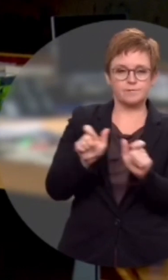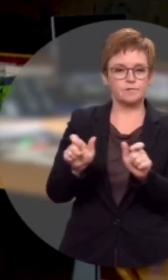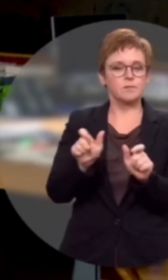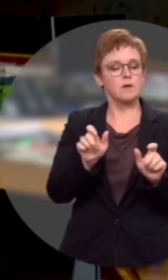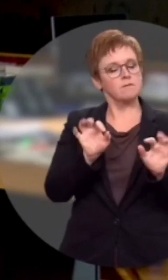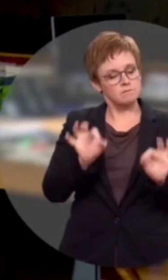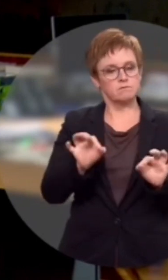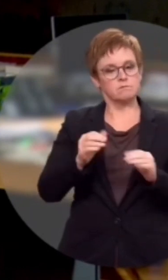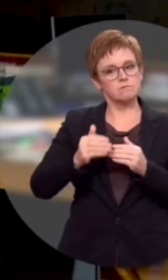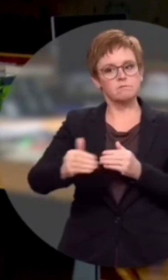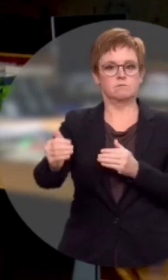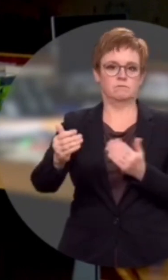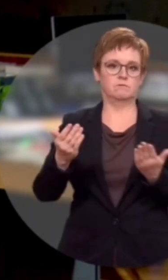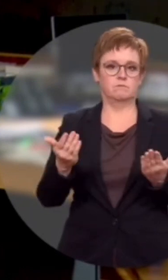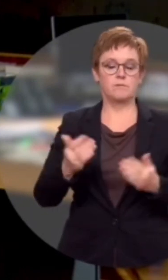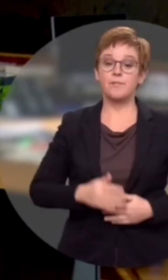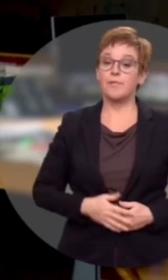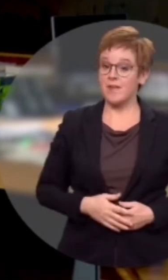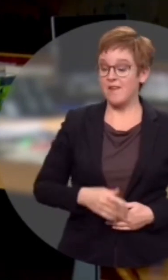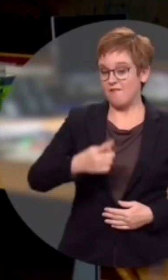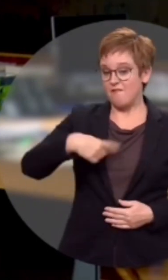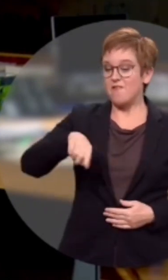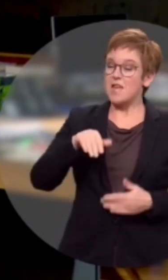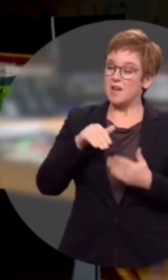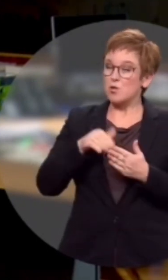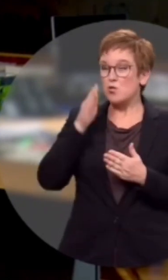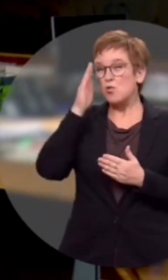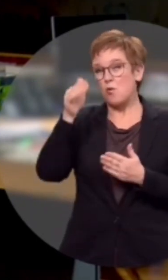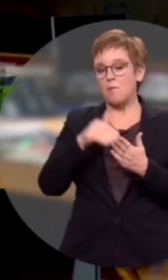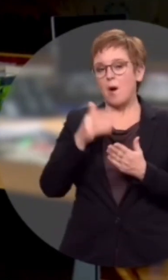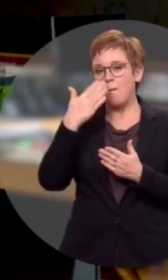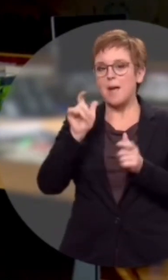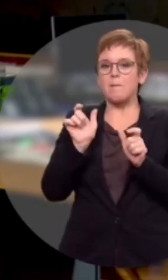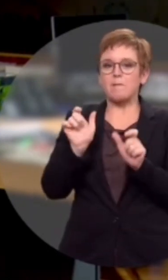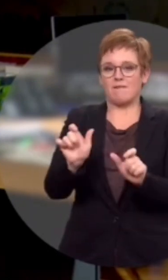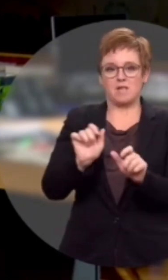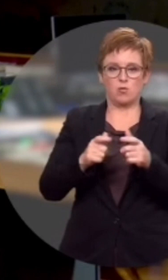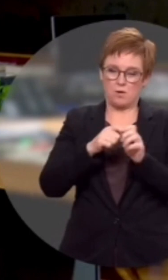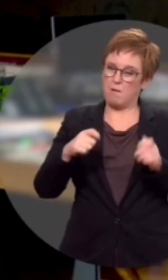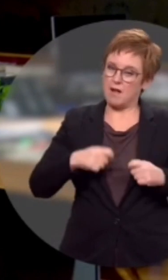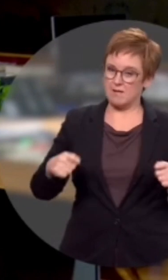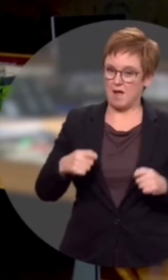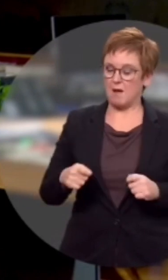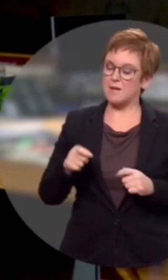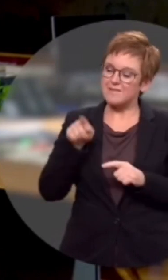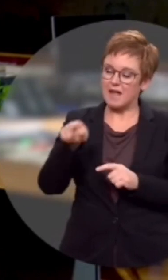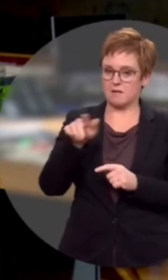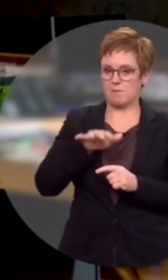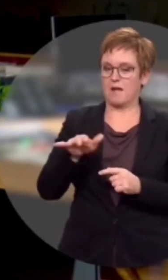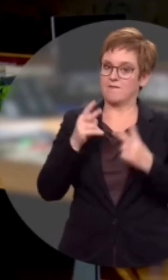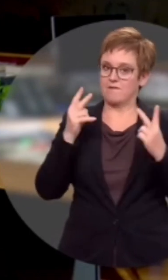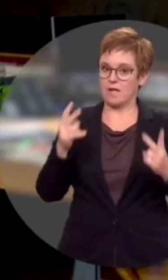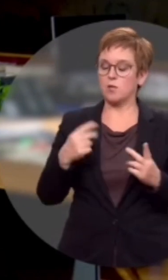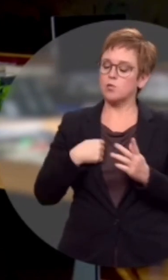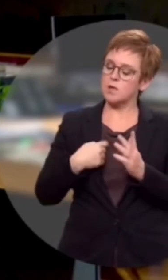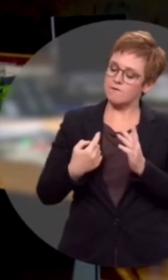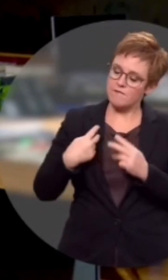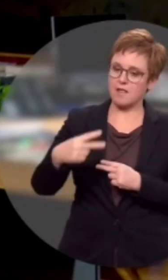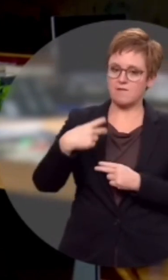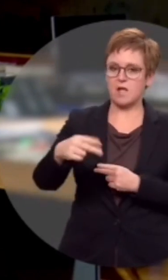sicherstellen. Wir werden auch mehr Präventionsmaßnahmen brauchen. Und ich werde nicht müde werden, diese